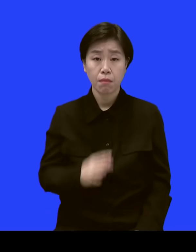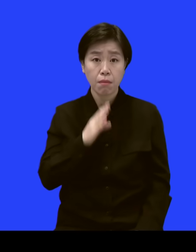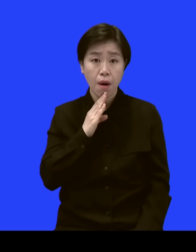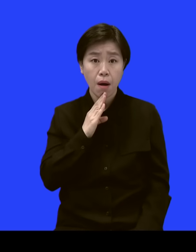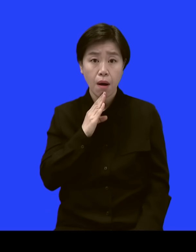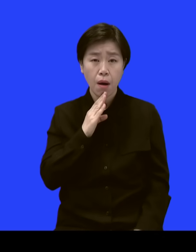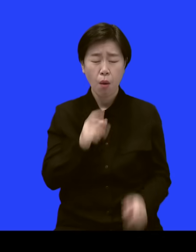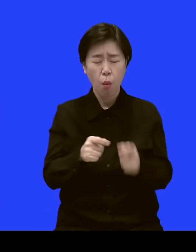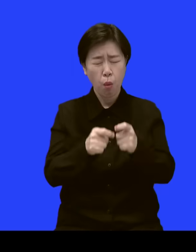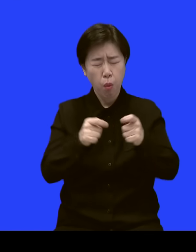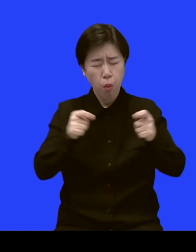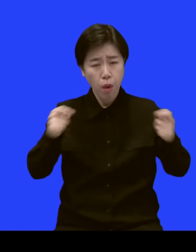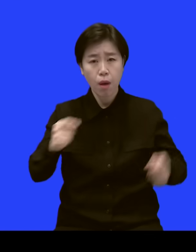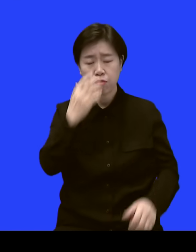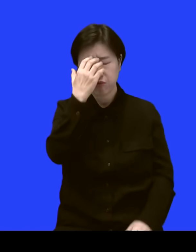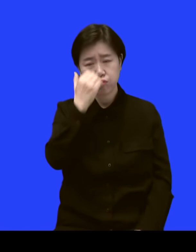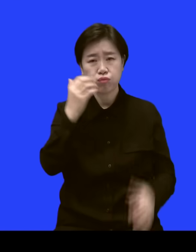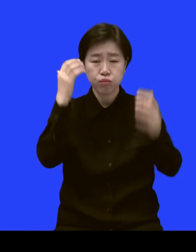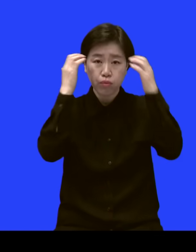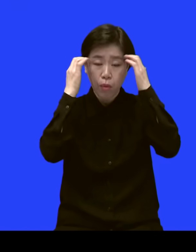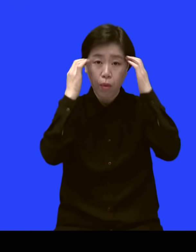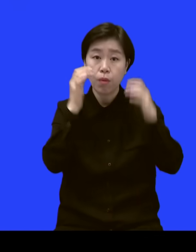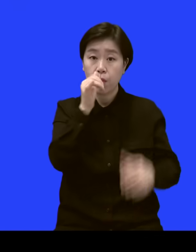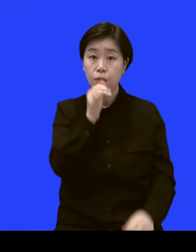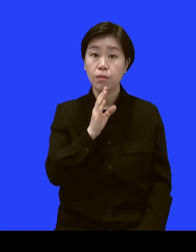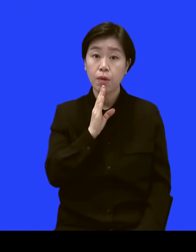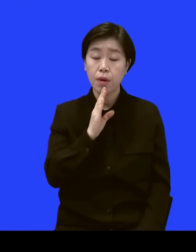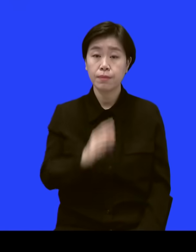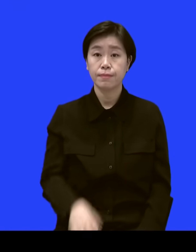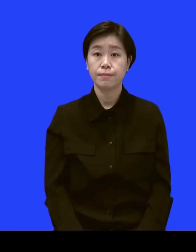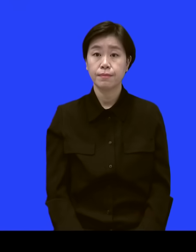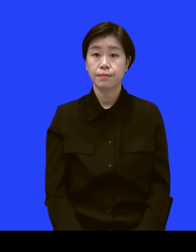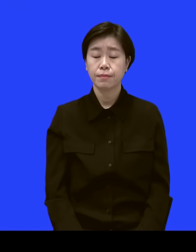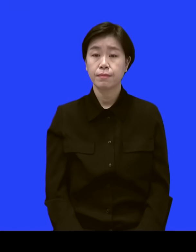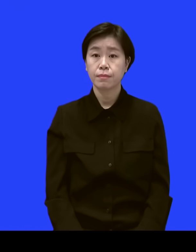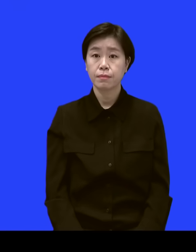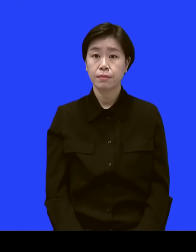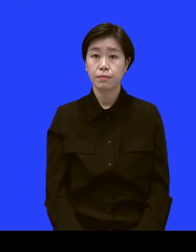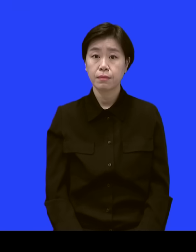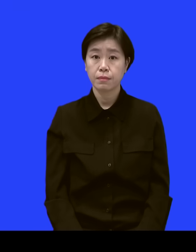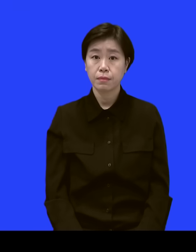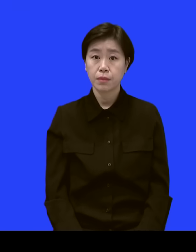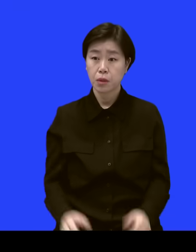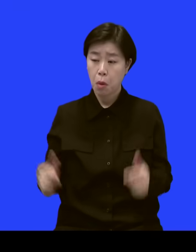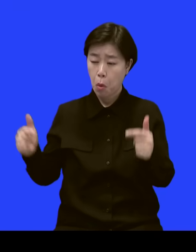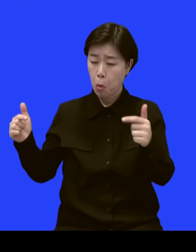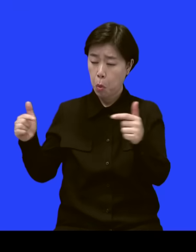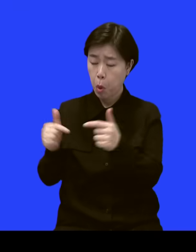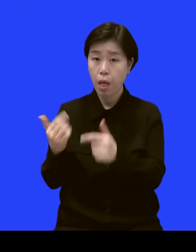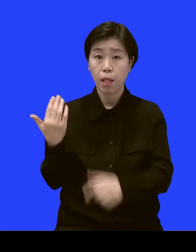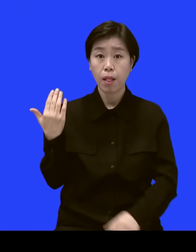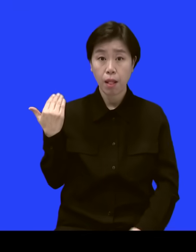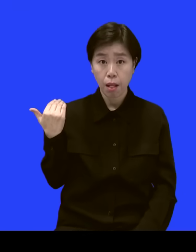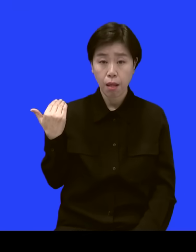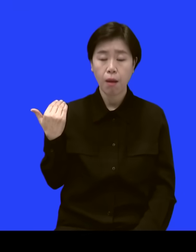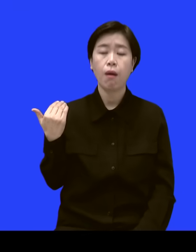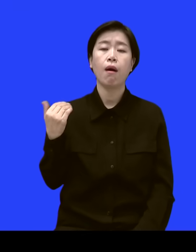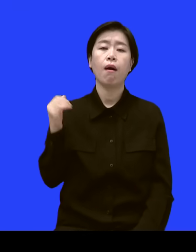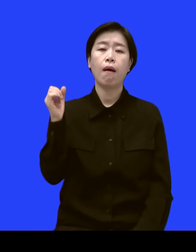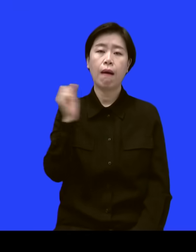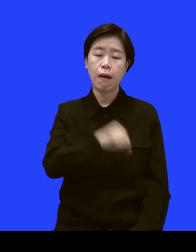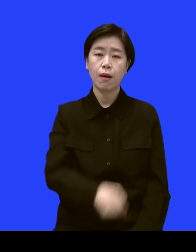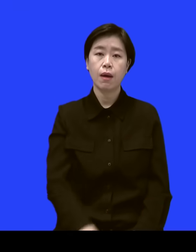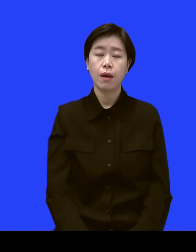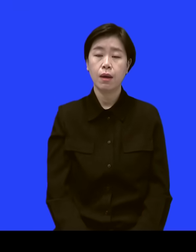오랜 시간 굉장히 오랜 시간이고 고생했어요. 아직 네. 벗어난 지 채 얼마 되지 않은. 그렇죠. 그럼